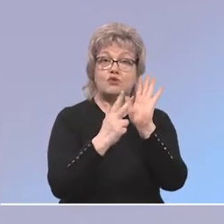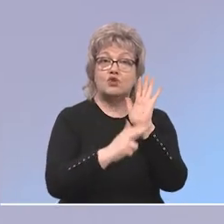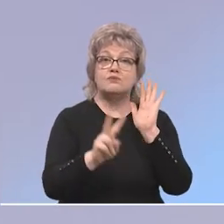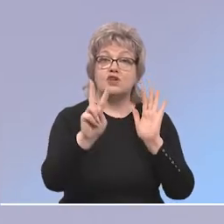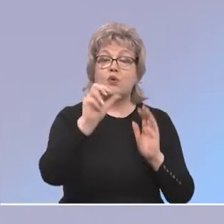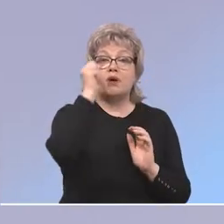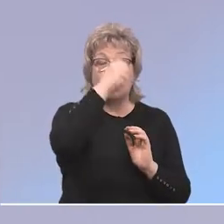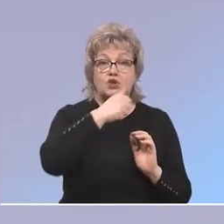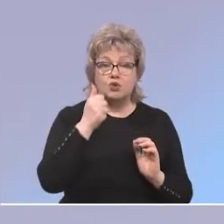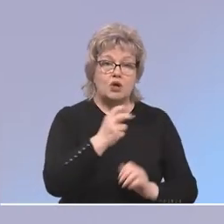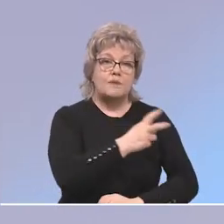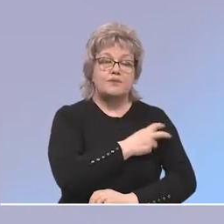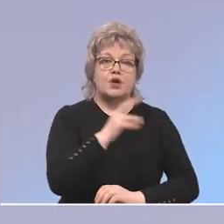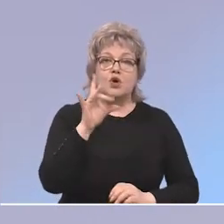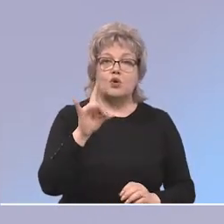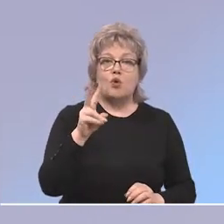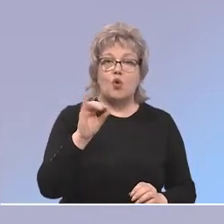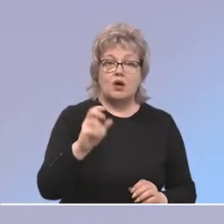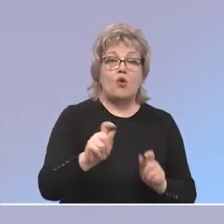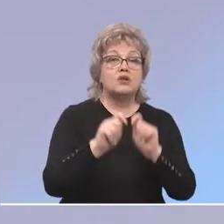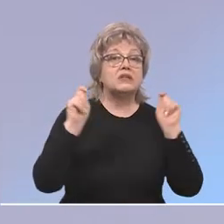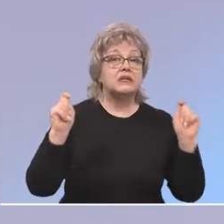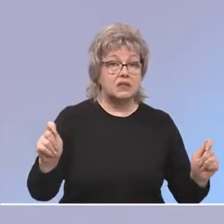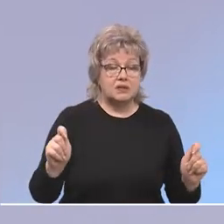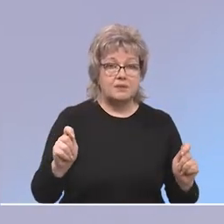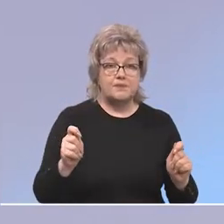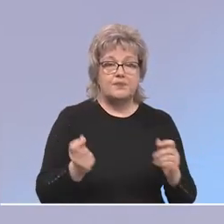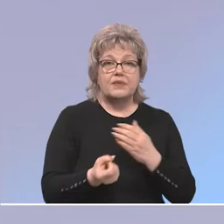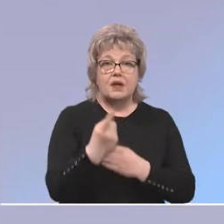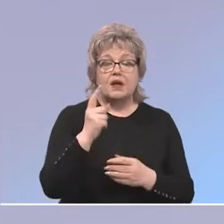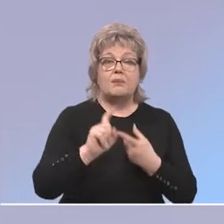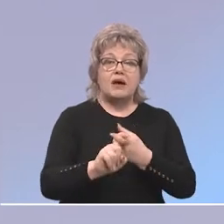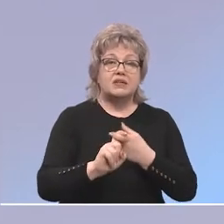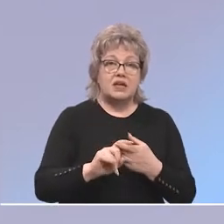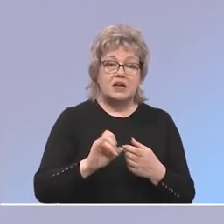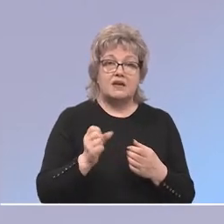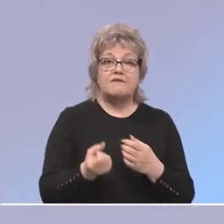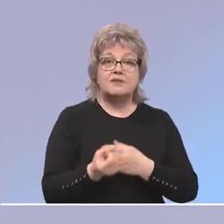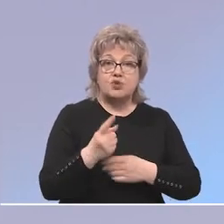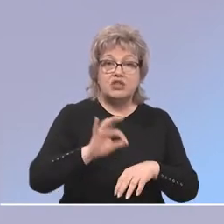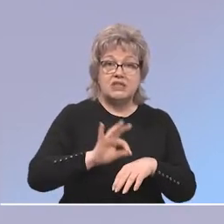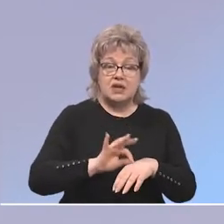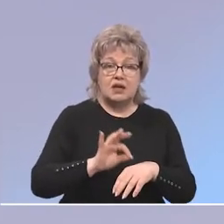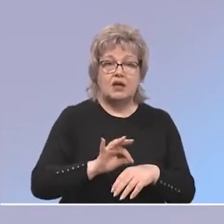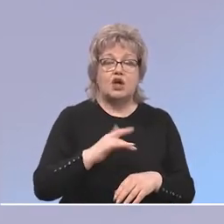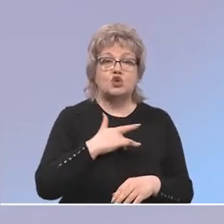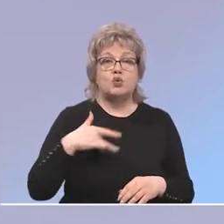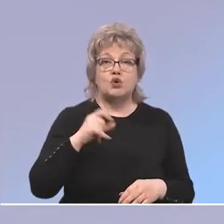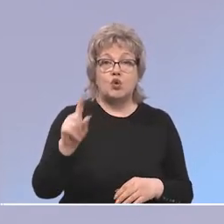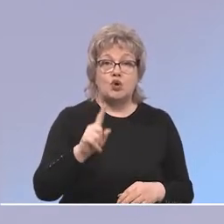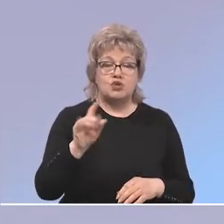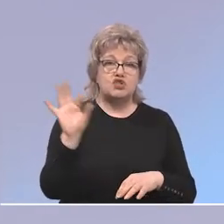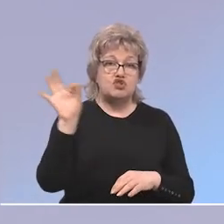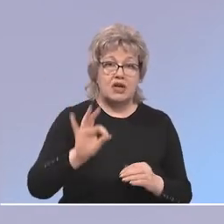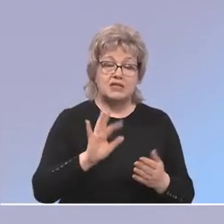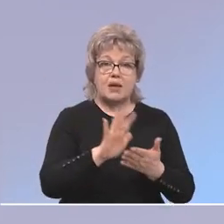году доктор Роберт Кох объявил об открытии бактерии возбудителя туберкулеза. Эта бактерия наиболее часто